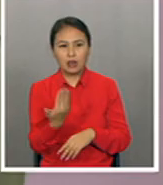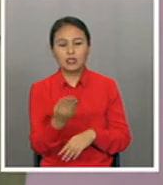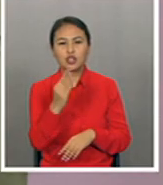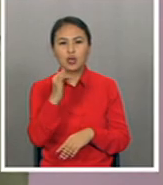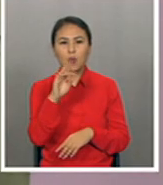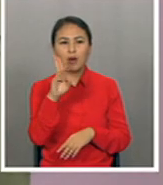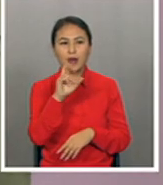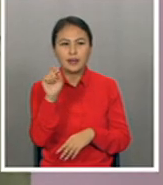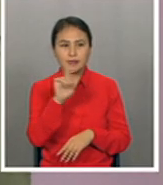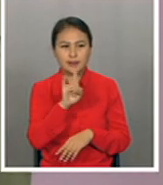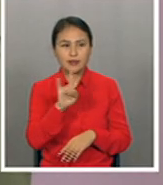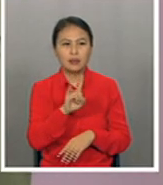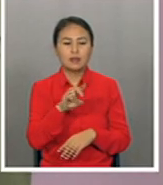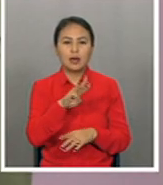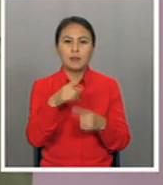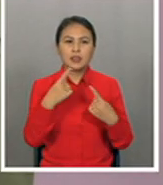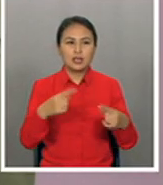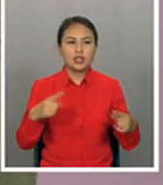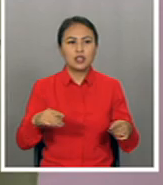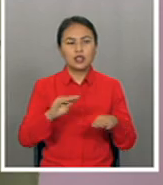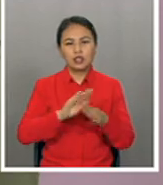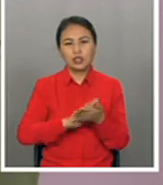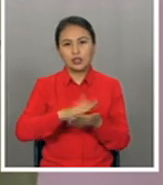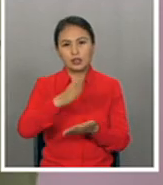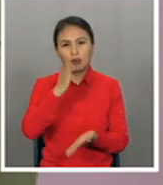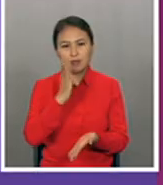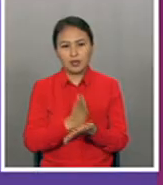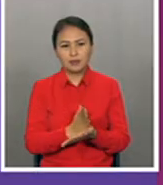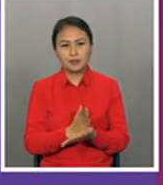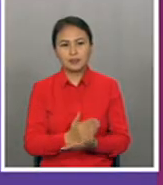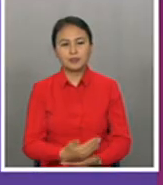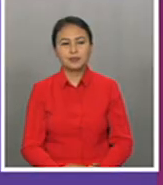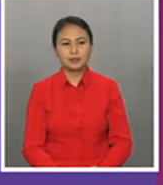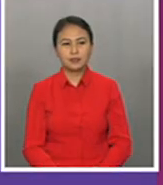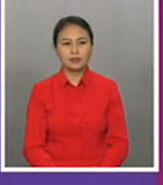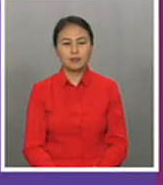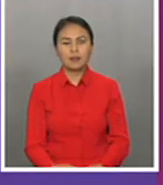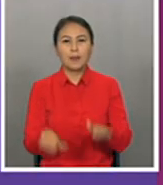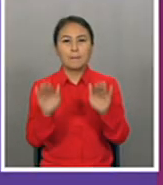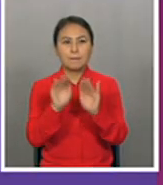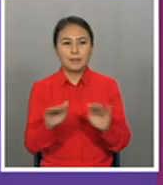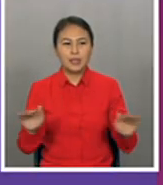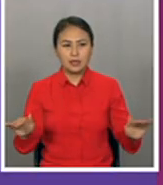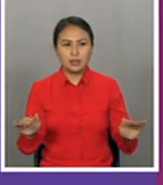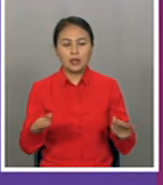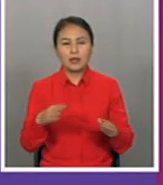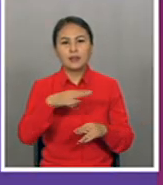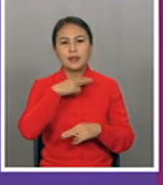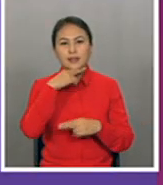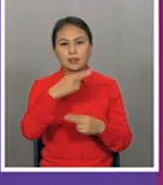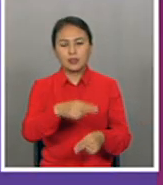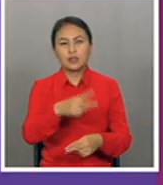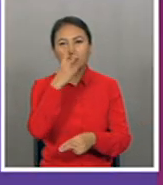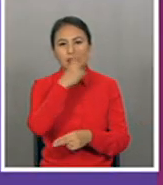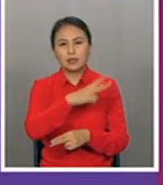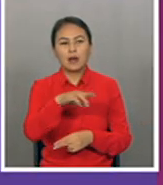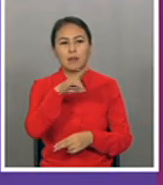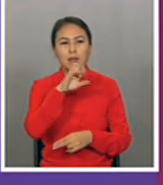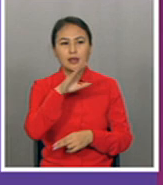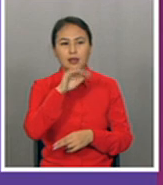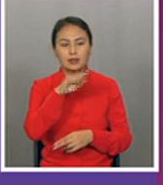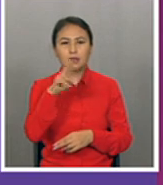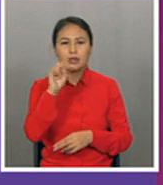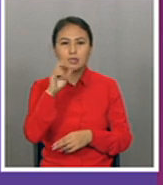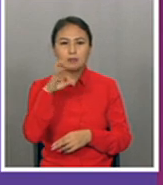«Қарлығаш», «Жауқазын», тағы басқа жыр жинақтары бар. Балалар, назарымызды Манат